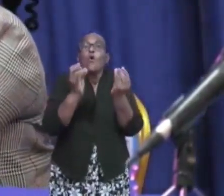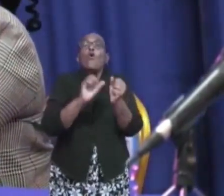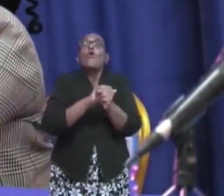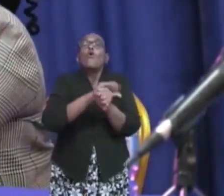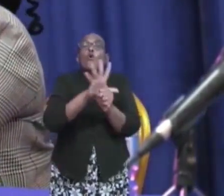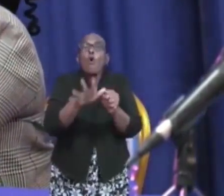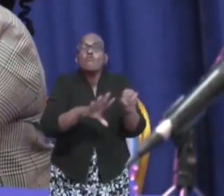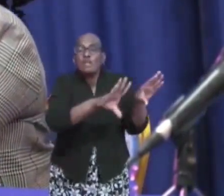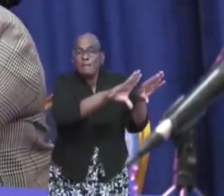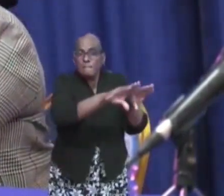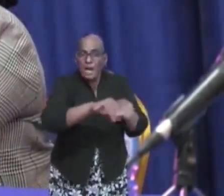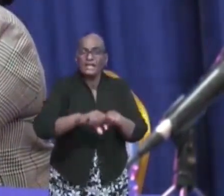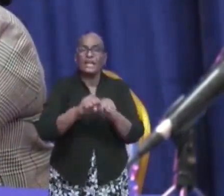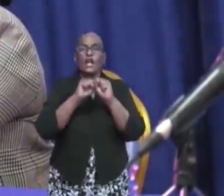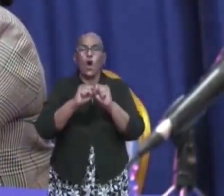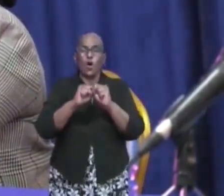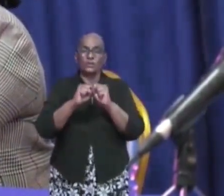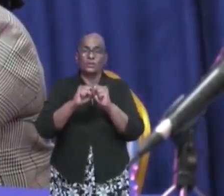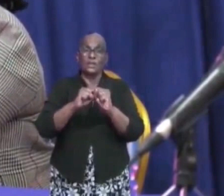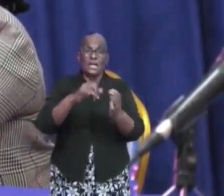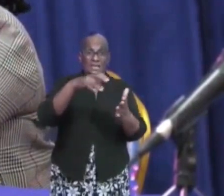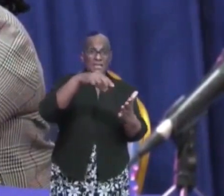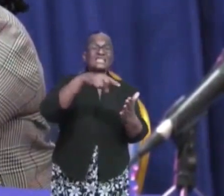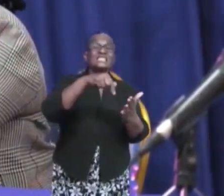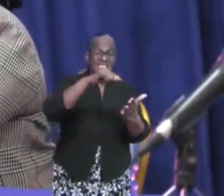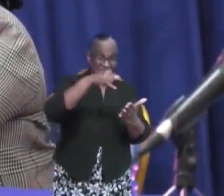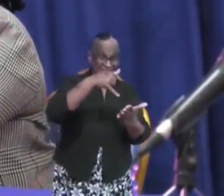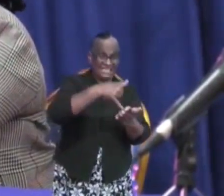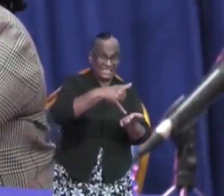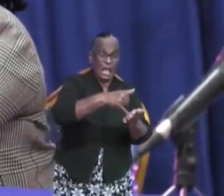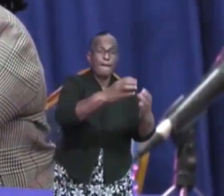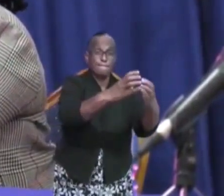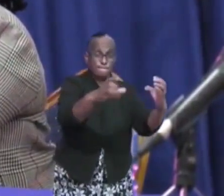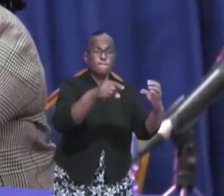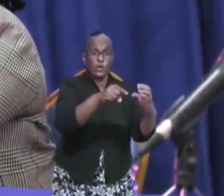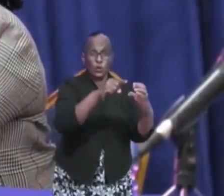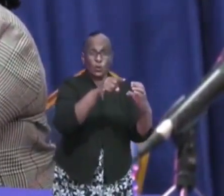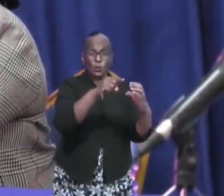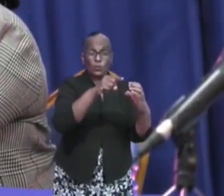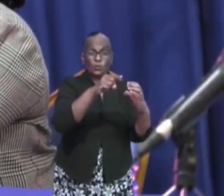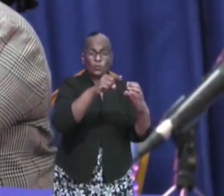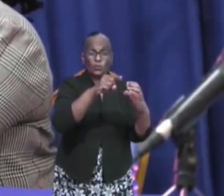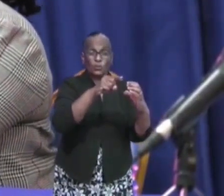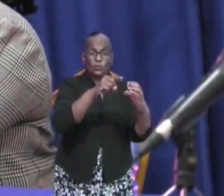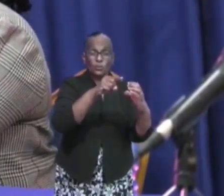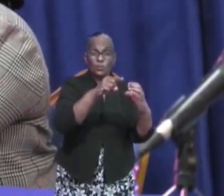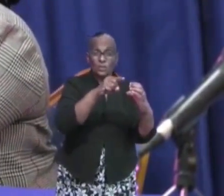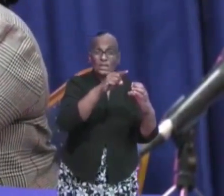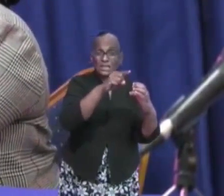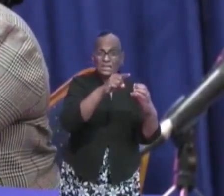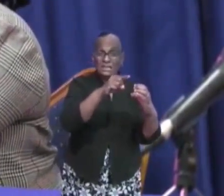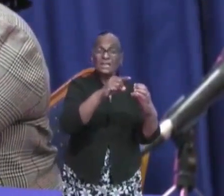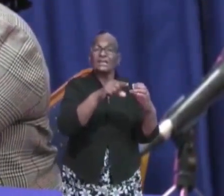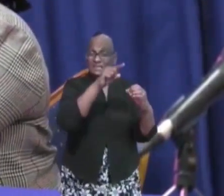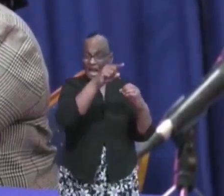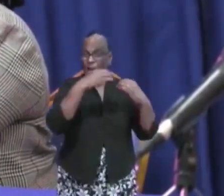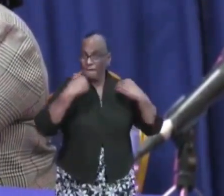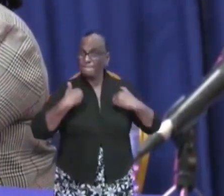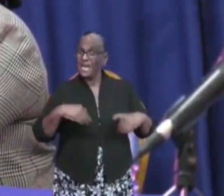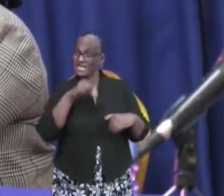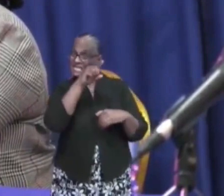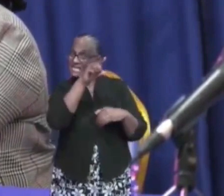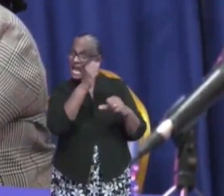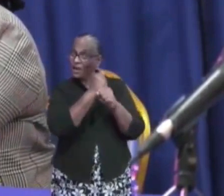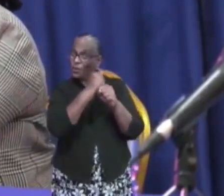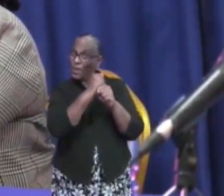COVID fasi a stembureau disi o maksabi taki desmasa o de abomensing desmasa